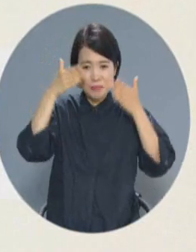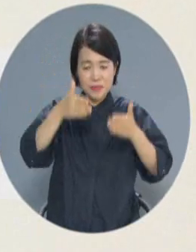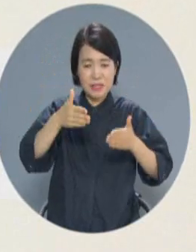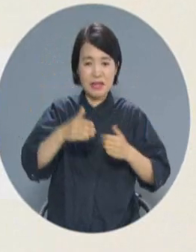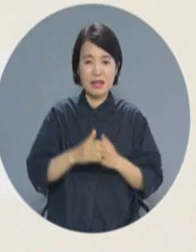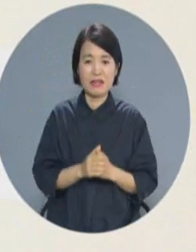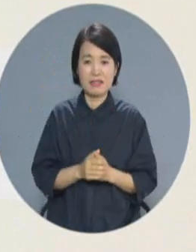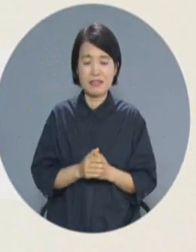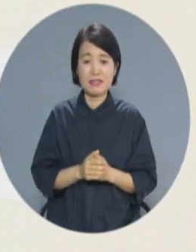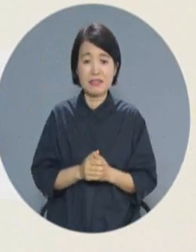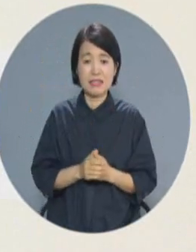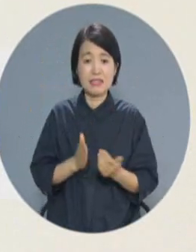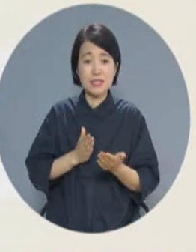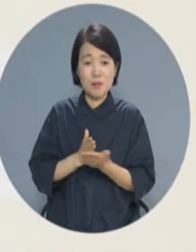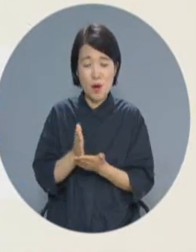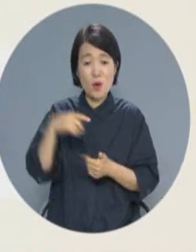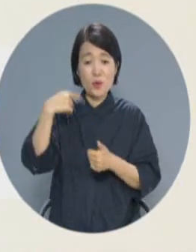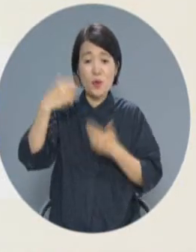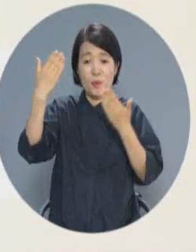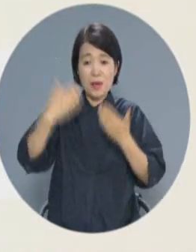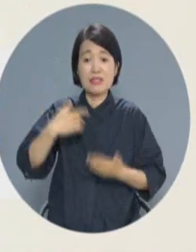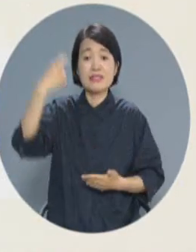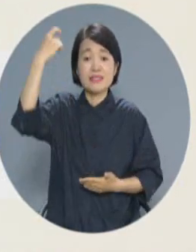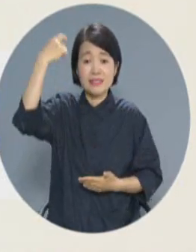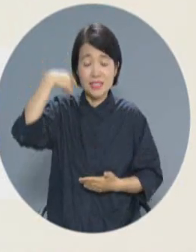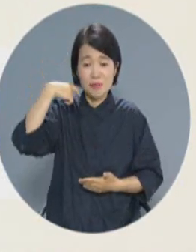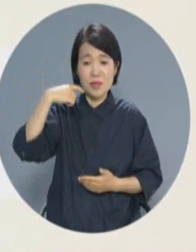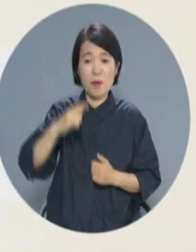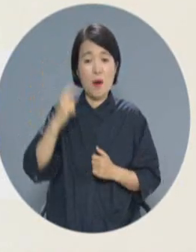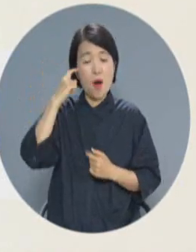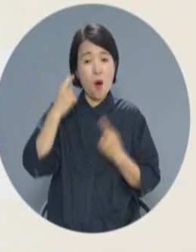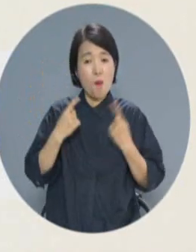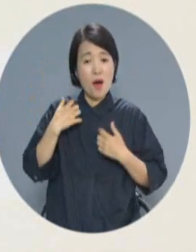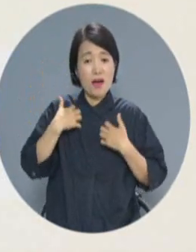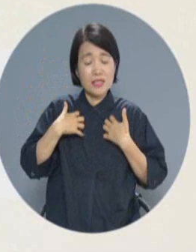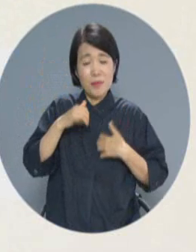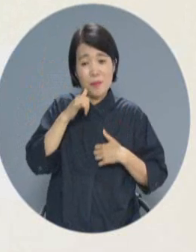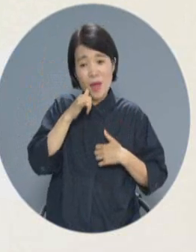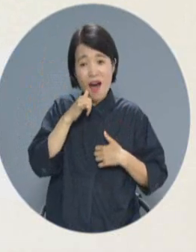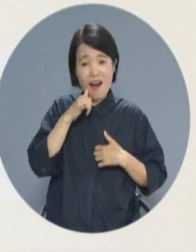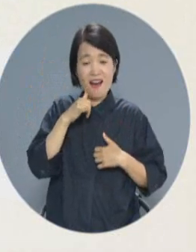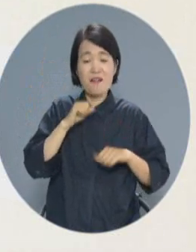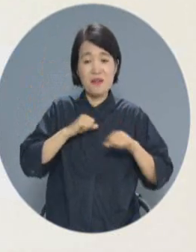더 약간 전문적으로 교육받는다는 느낌도 들고